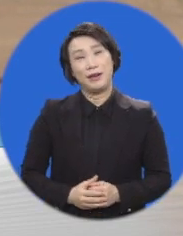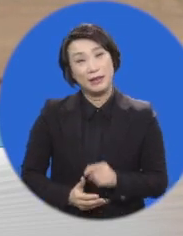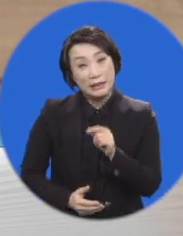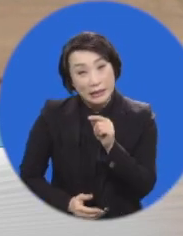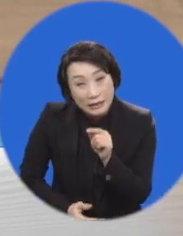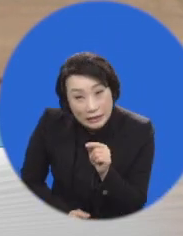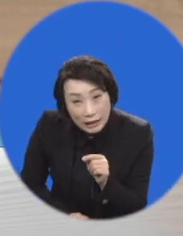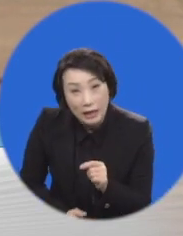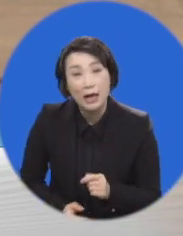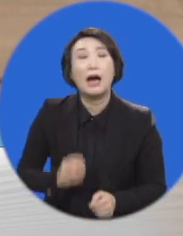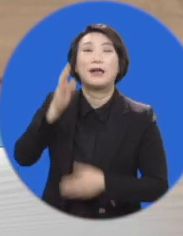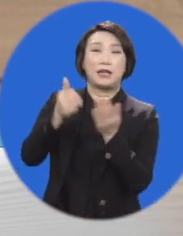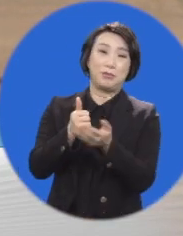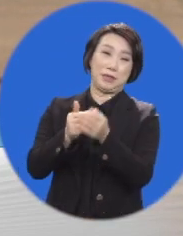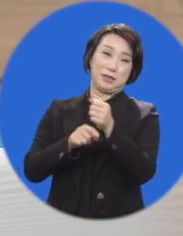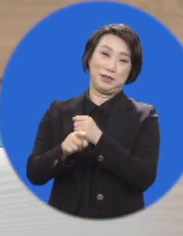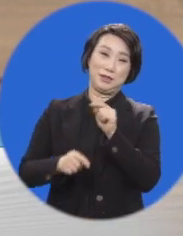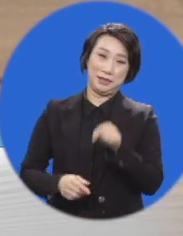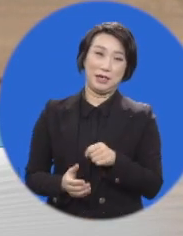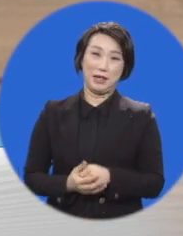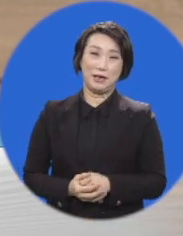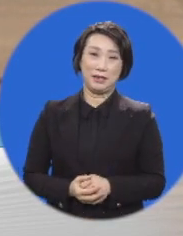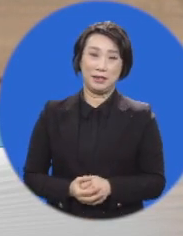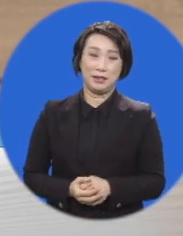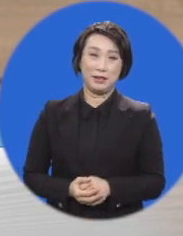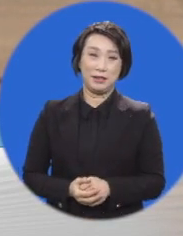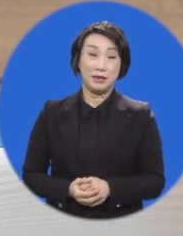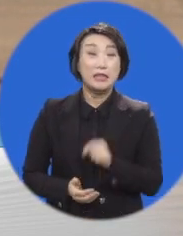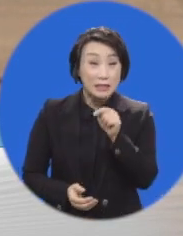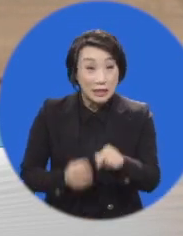그게 하나님의 뜻이라는 거예요.